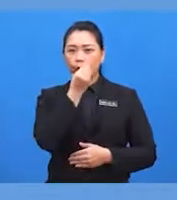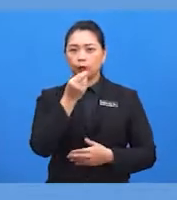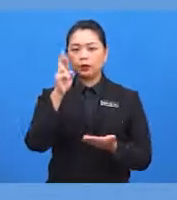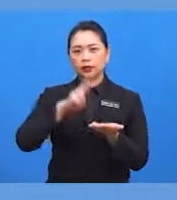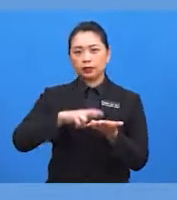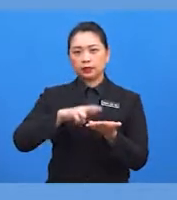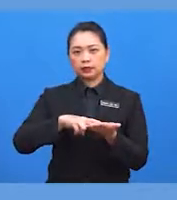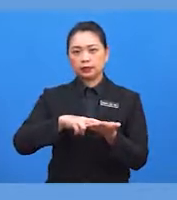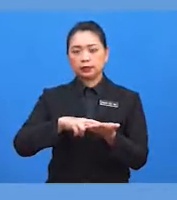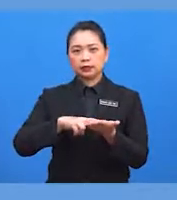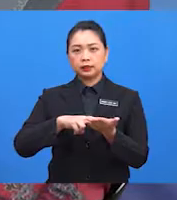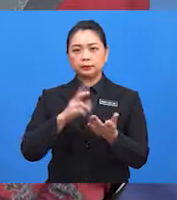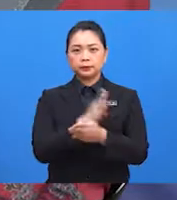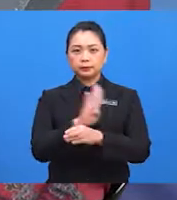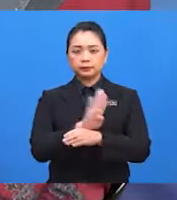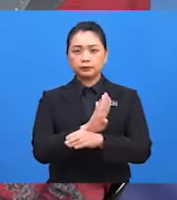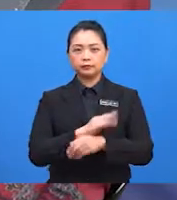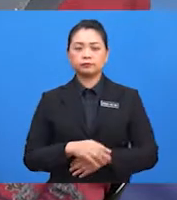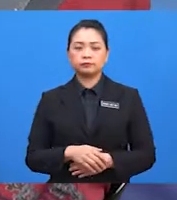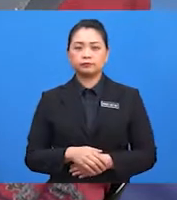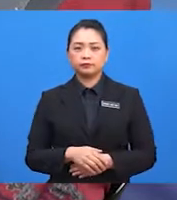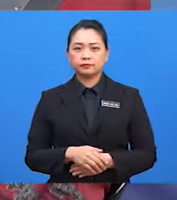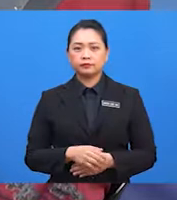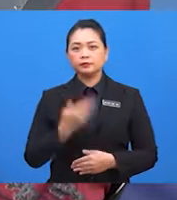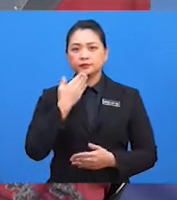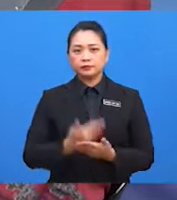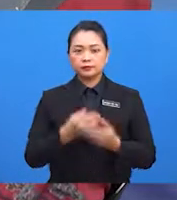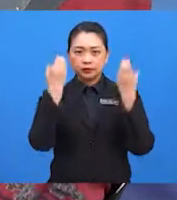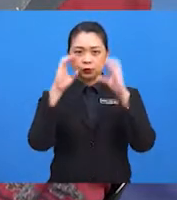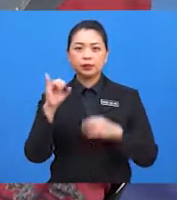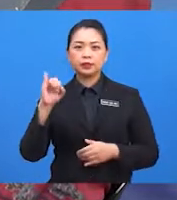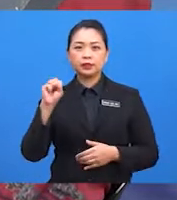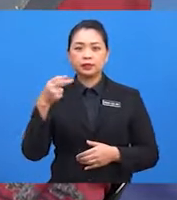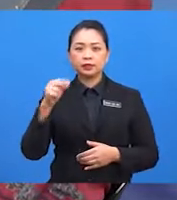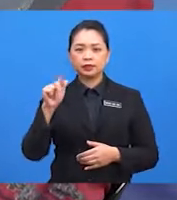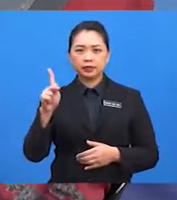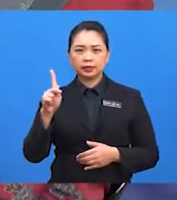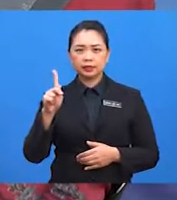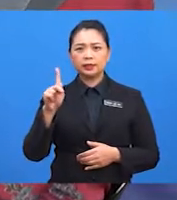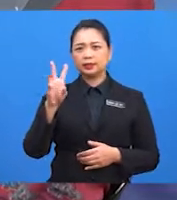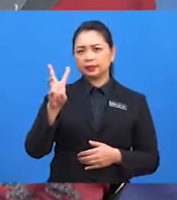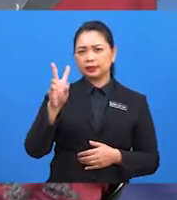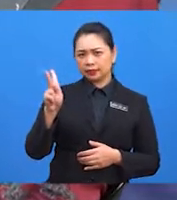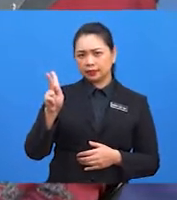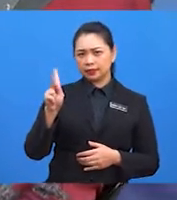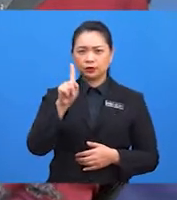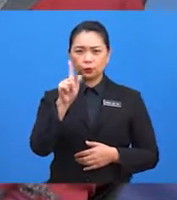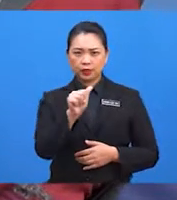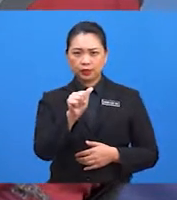akaun semasa. Terima kasih Cik Risa. 6K1A. Ya, betul eh? Betul. Betul.